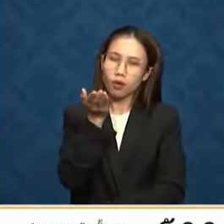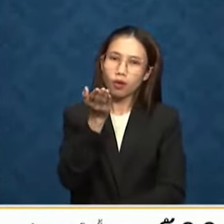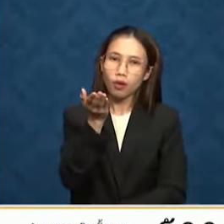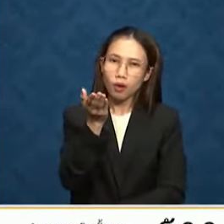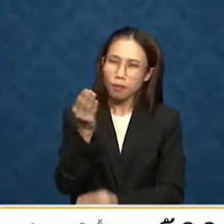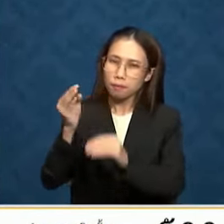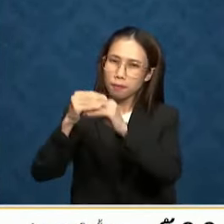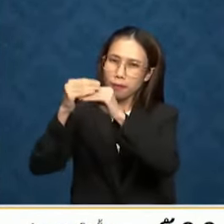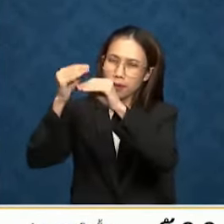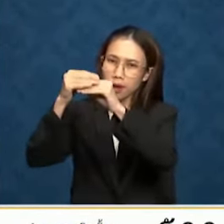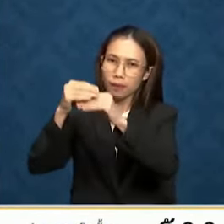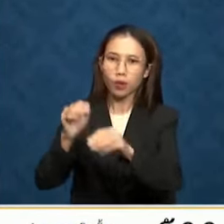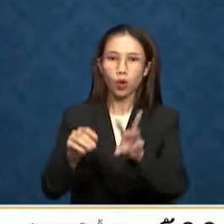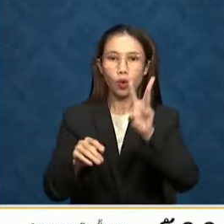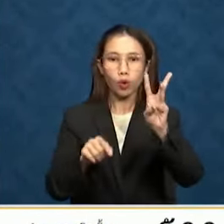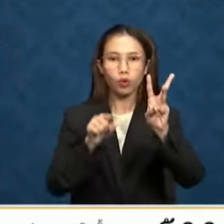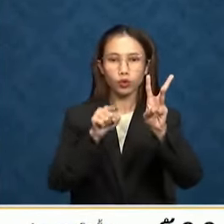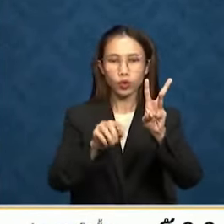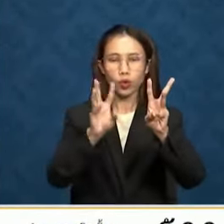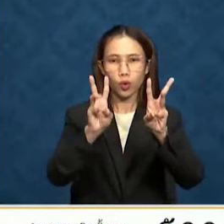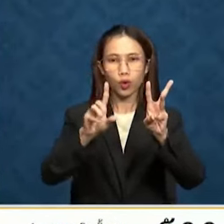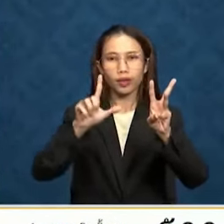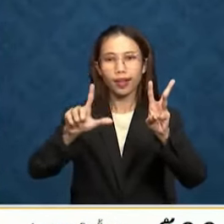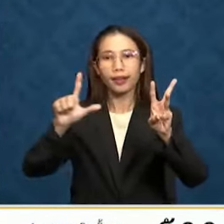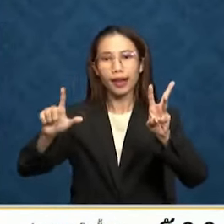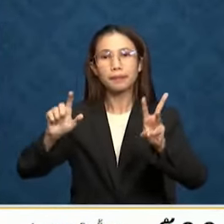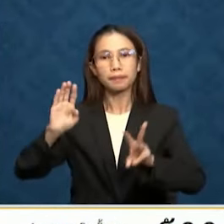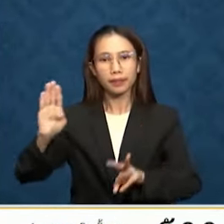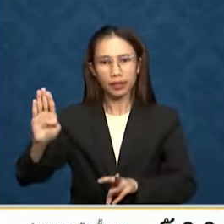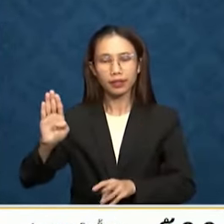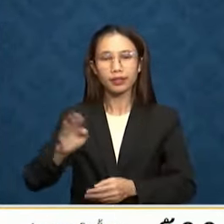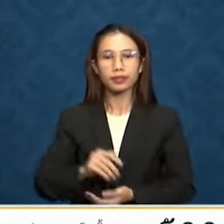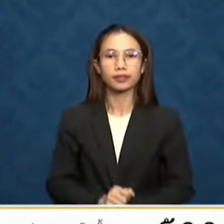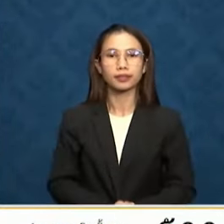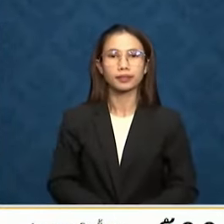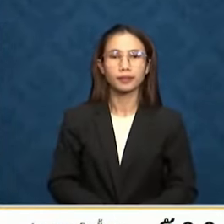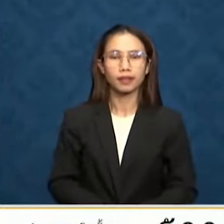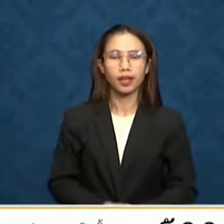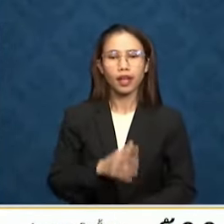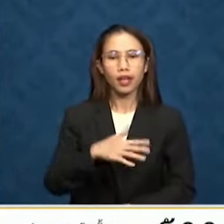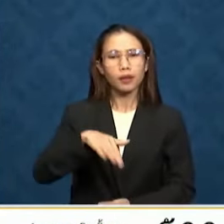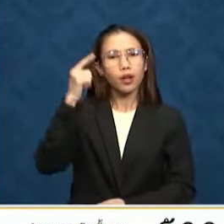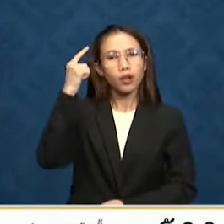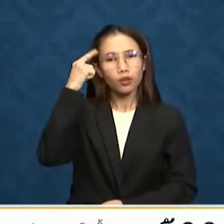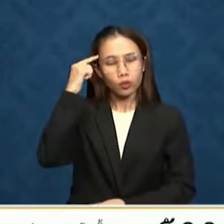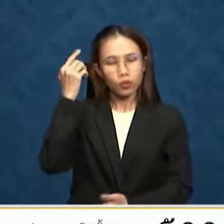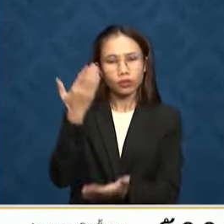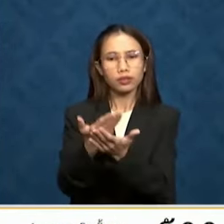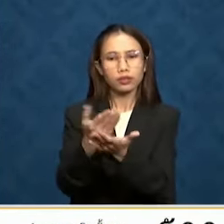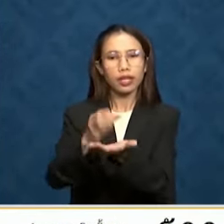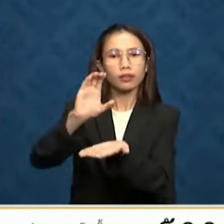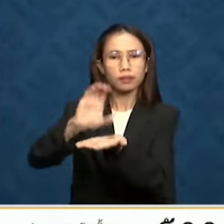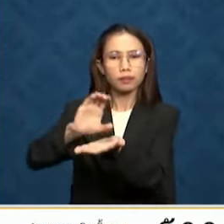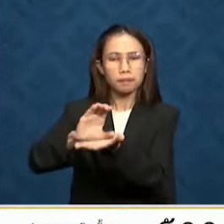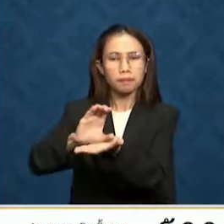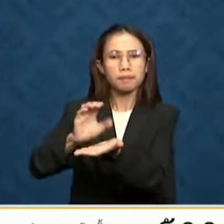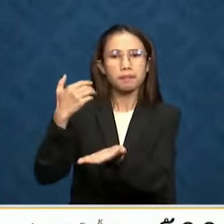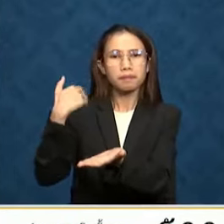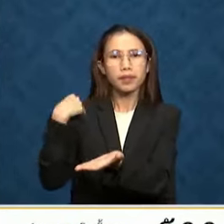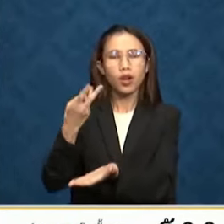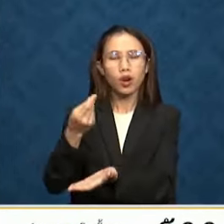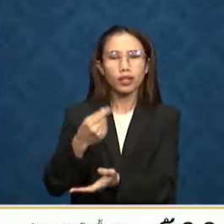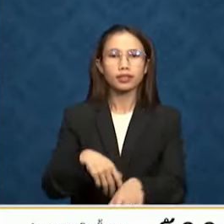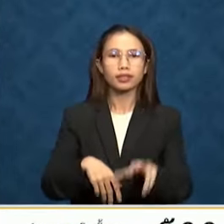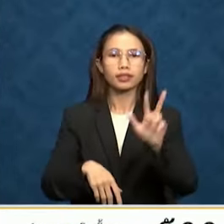ประธานพุ่งสูงถึง 6.6ล้านล้านบาททั้งๆที่เรารู้กันอยู่แล้วค่ะว่างบประมาณประเทศเราเนี่ยมีแค่